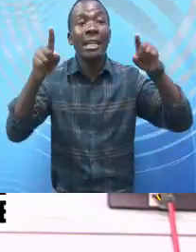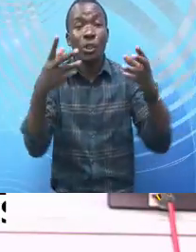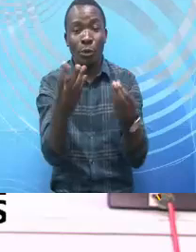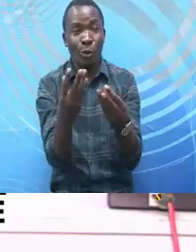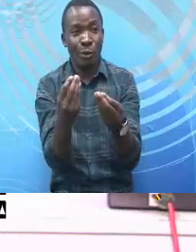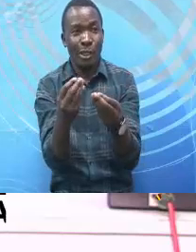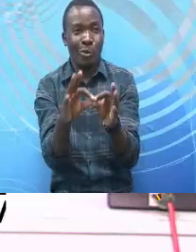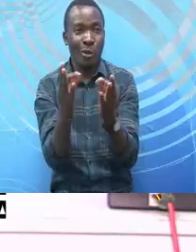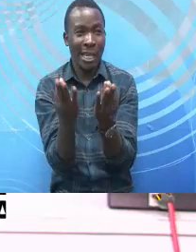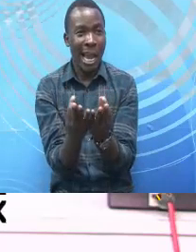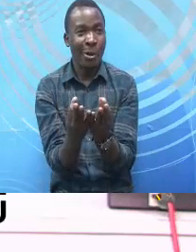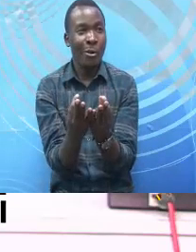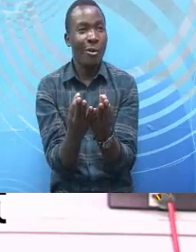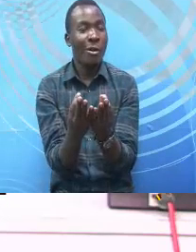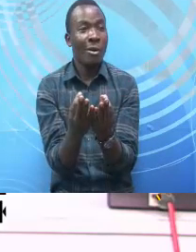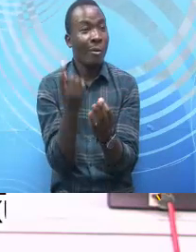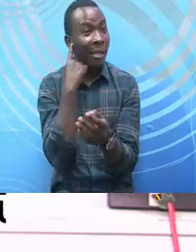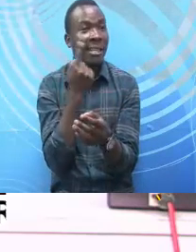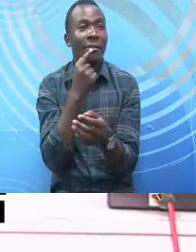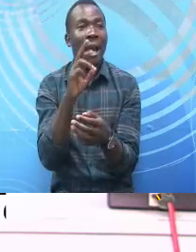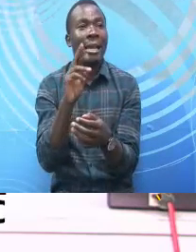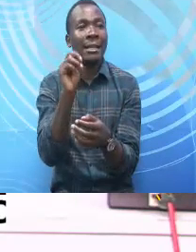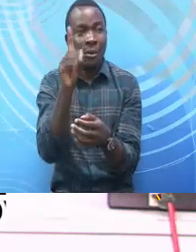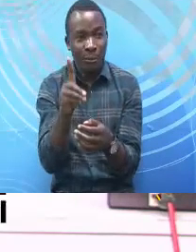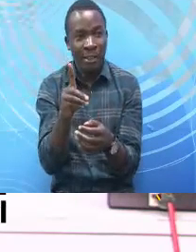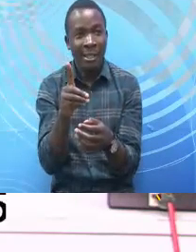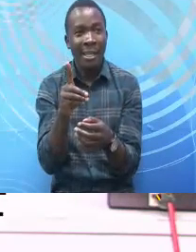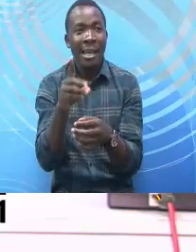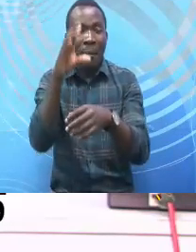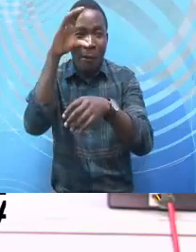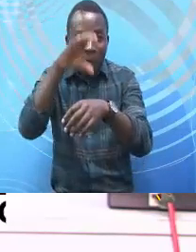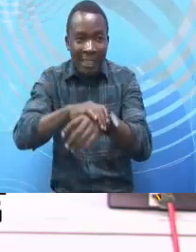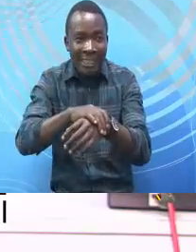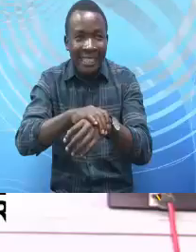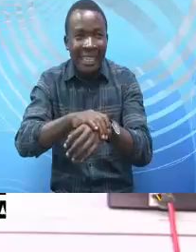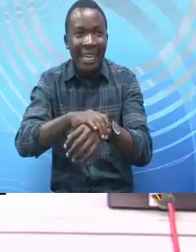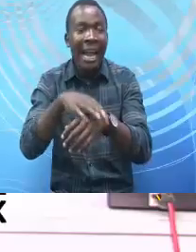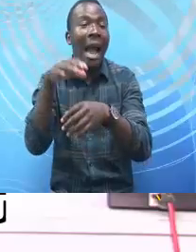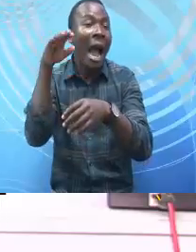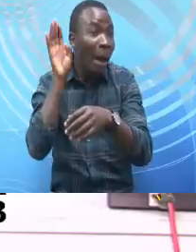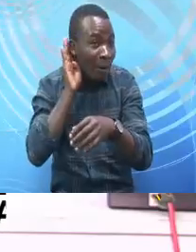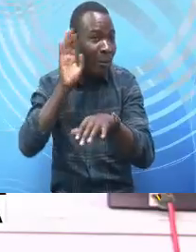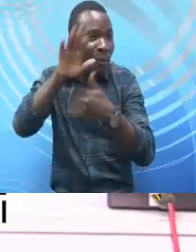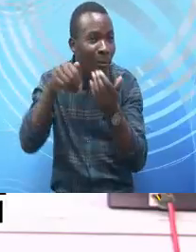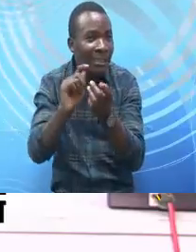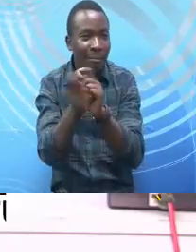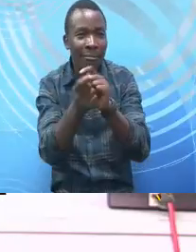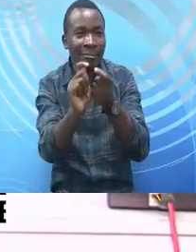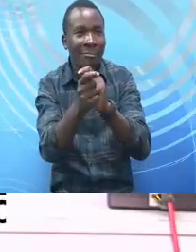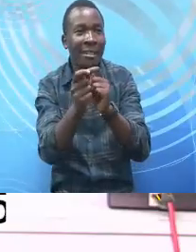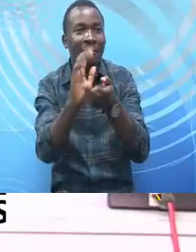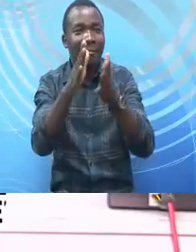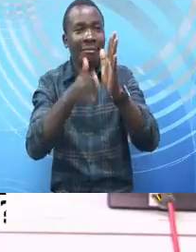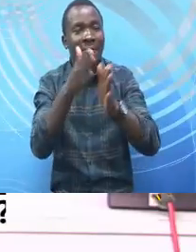umuryango wafite ubumuga bwo kutavuga bo bafata ayo makuru nyine bakayashyira mu rurimi rw'amarenga umuntu